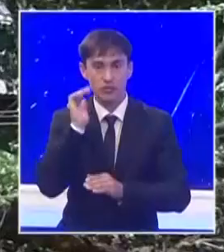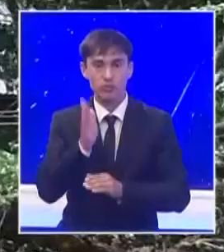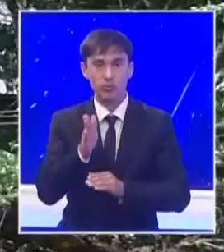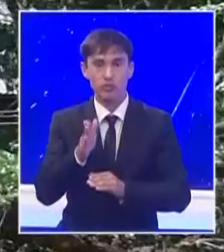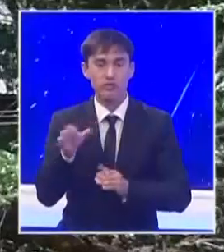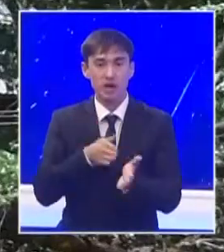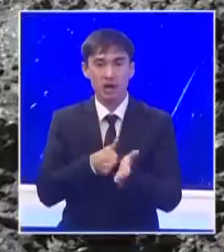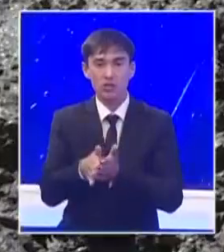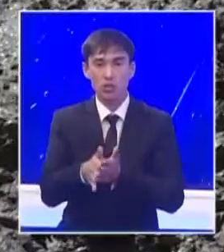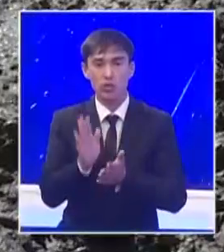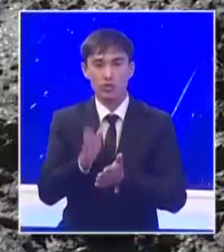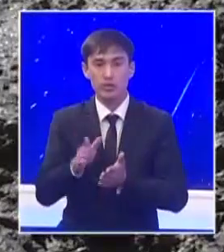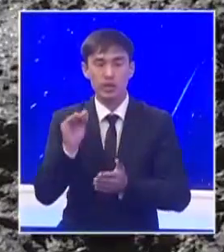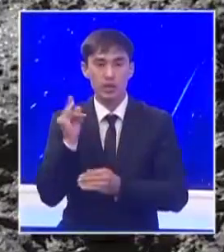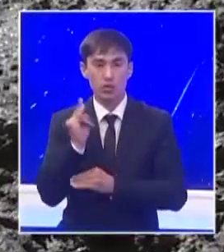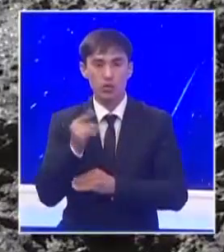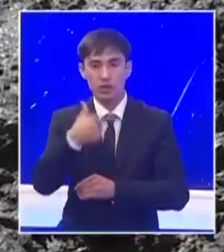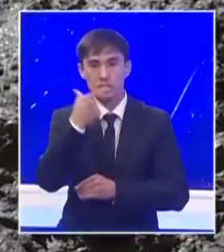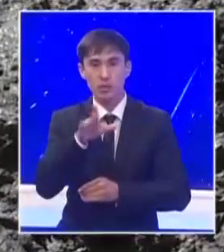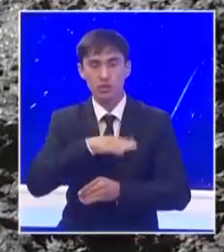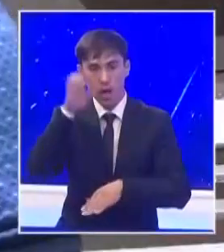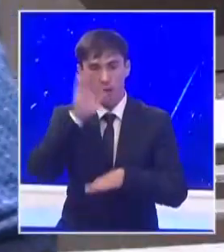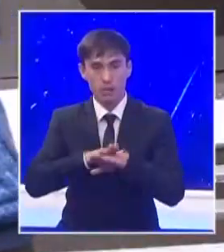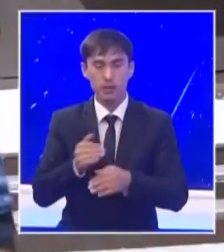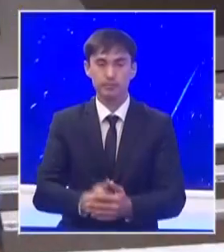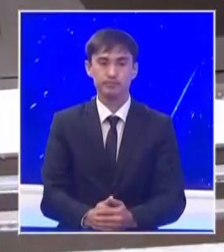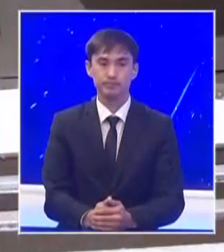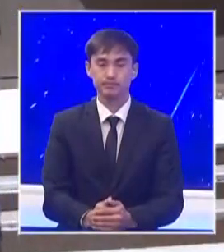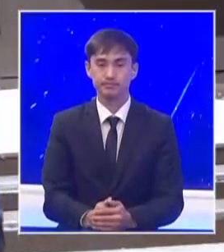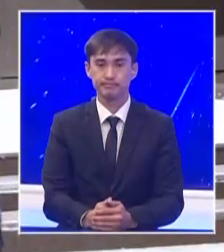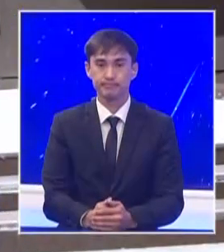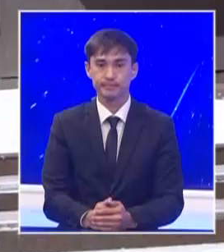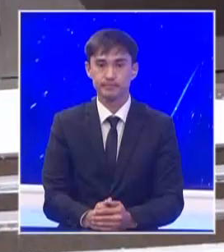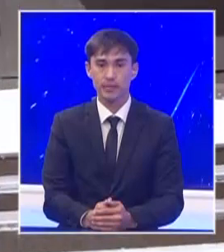Все расходы на погребение ребенка на себя взял акимат.